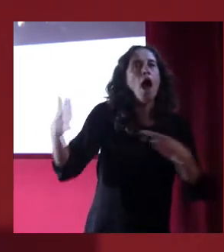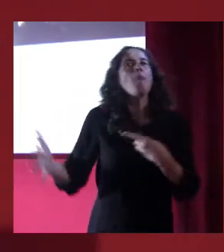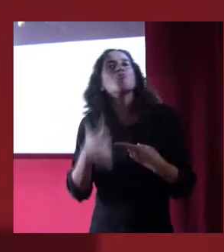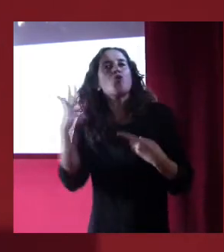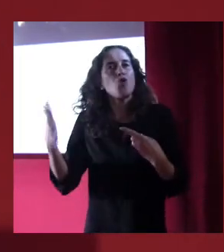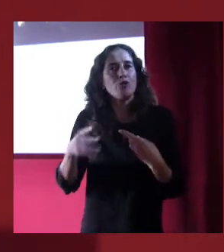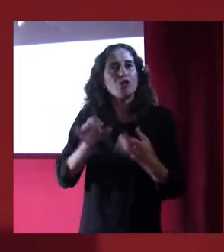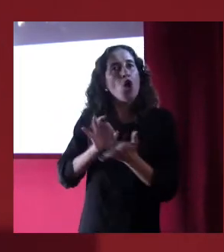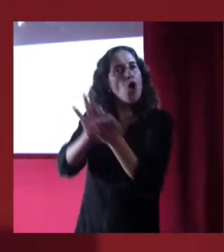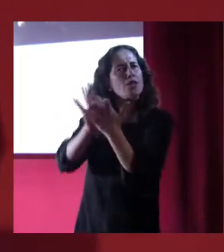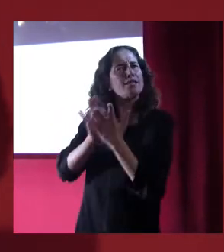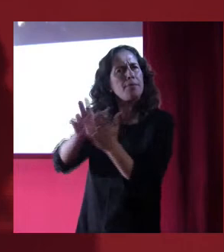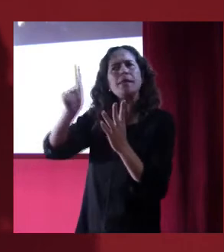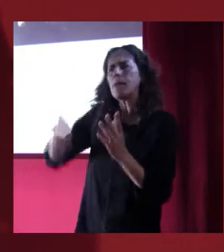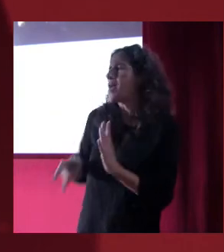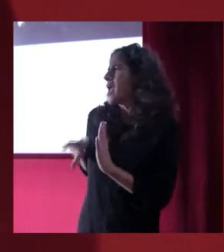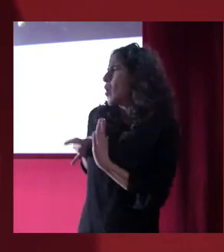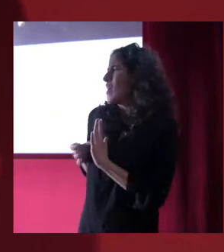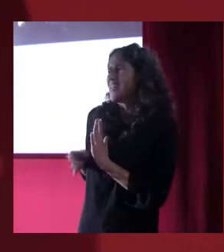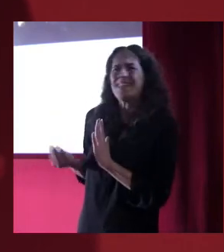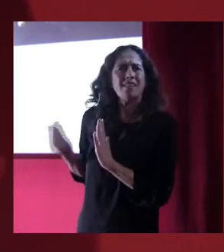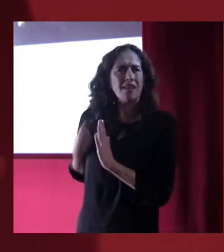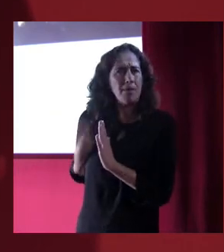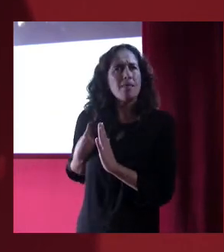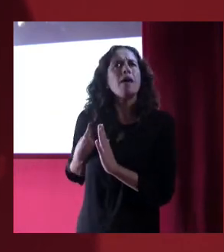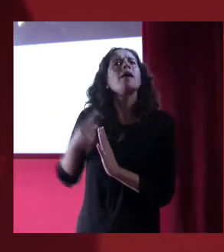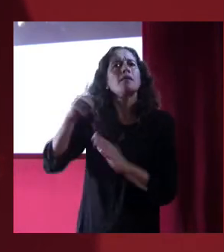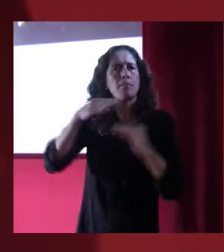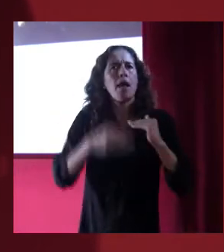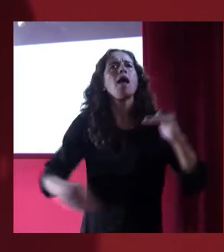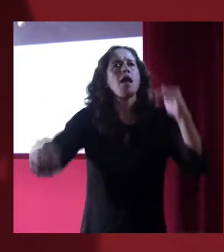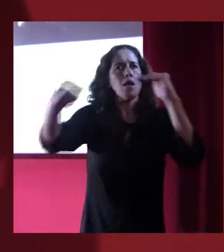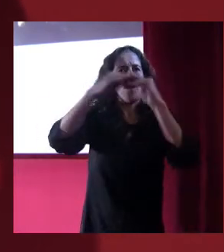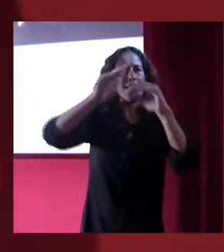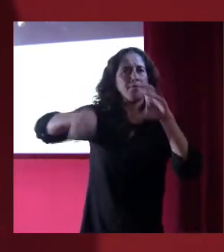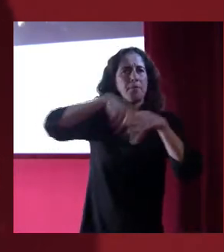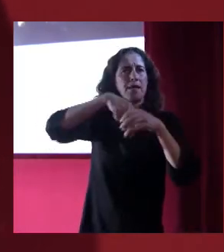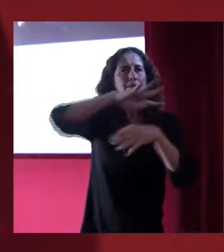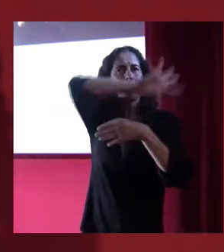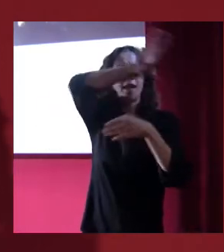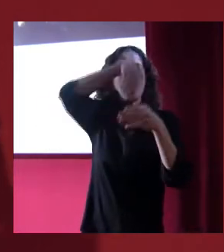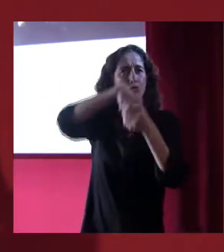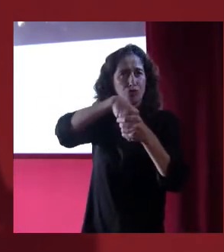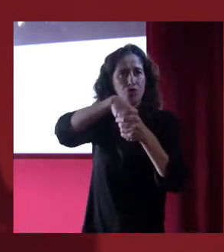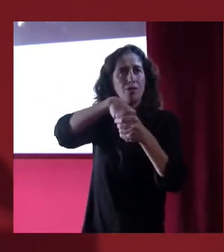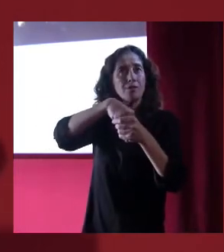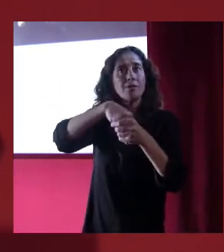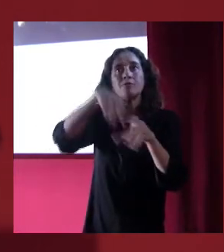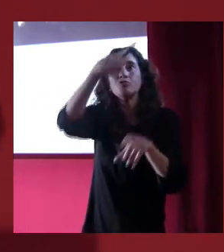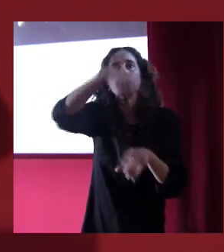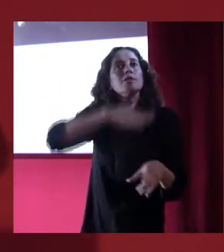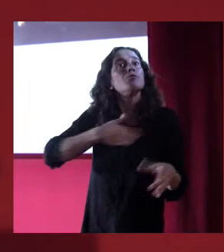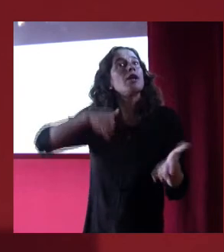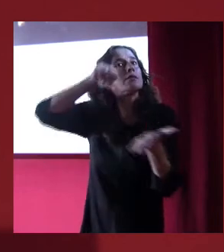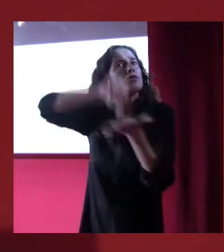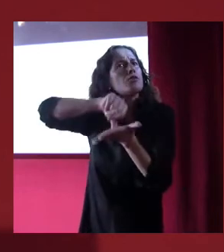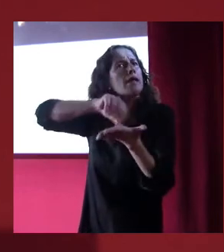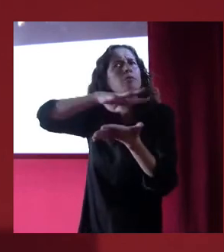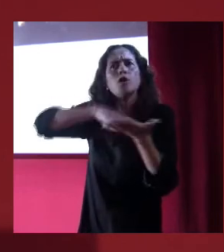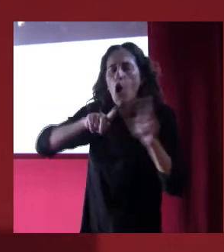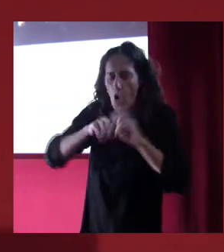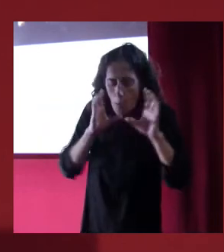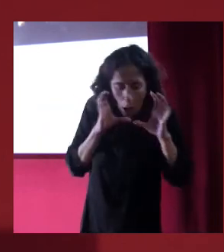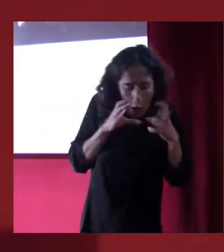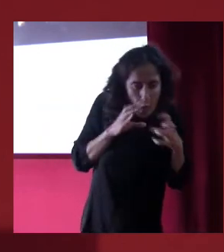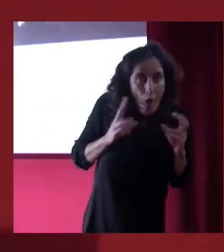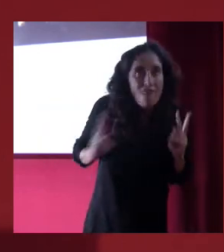en els serveis, la qualitat de vida i també amb la igualtat i la inclusió. Hem de convertir Barcelona en un laboratori